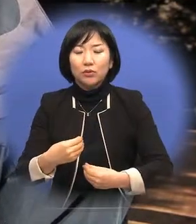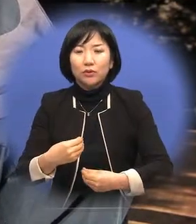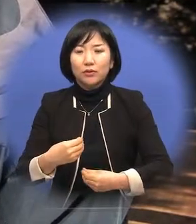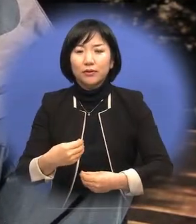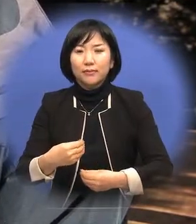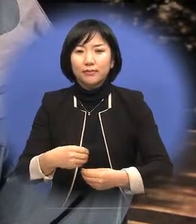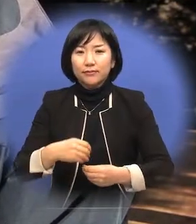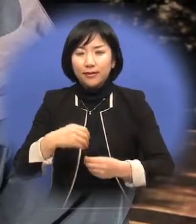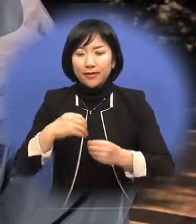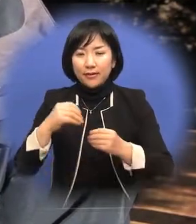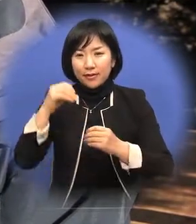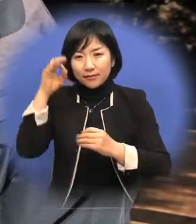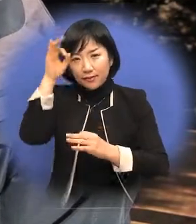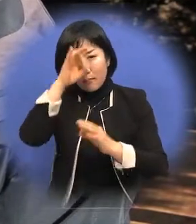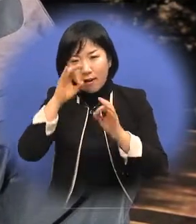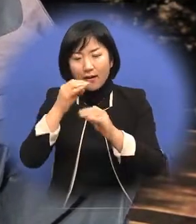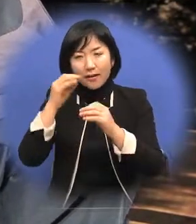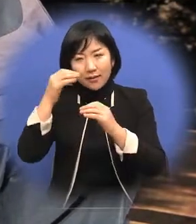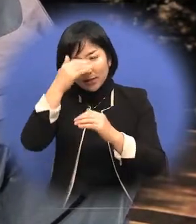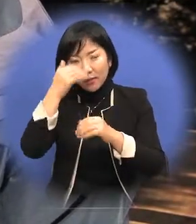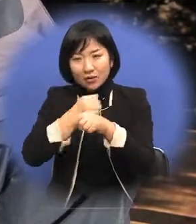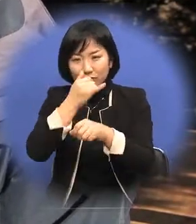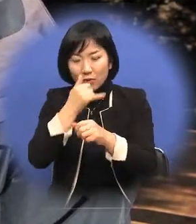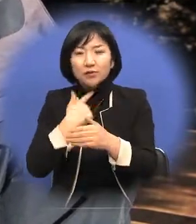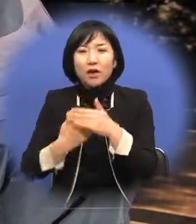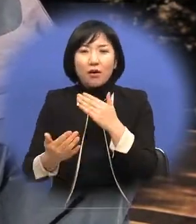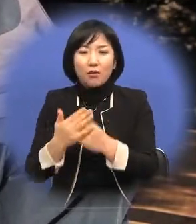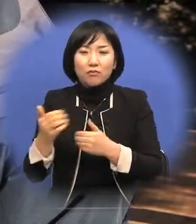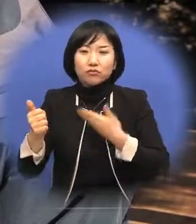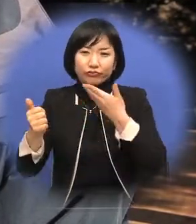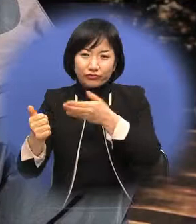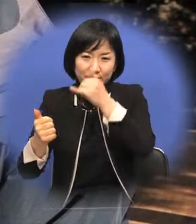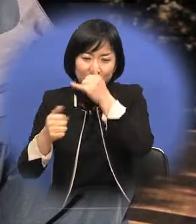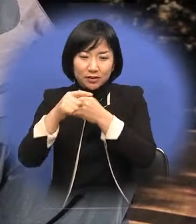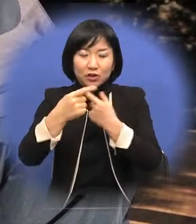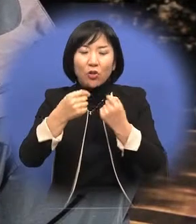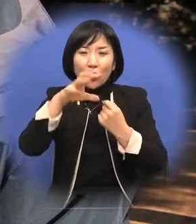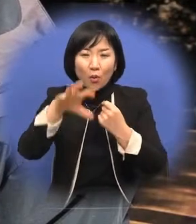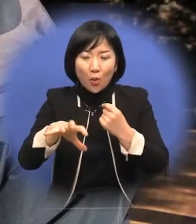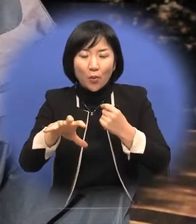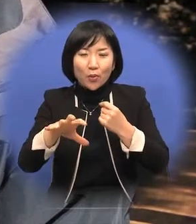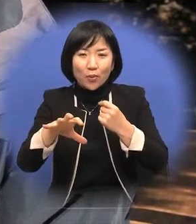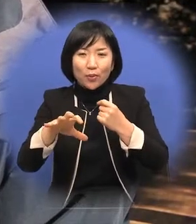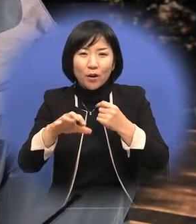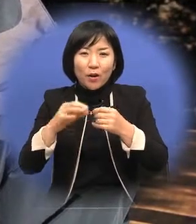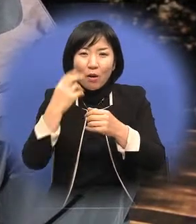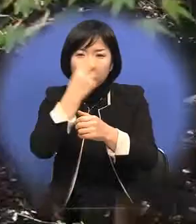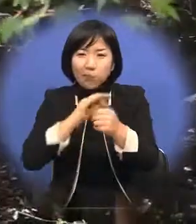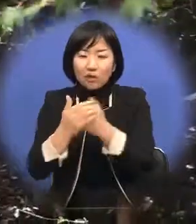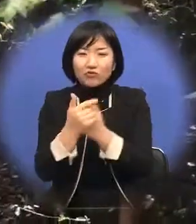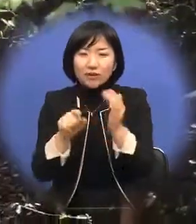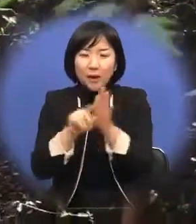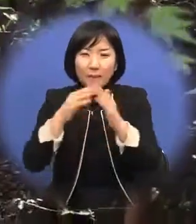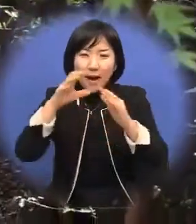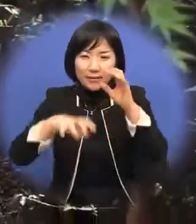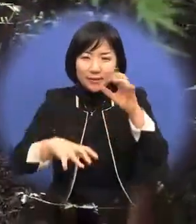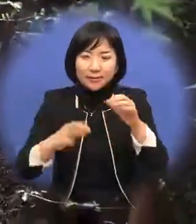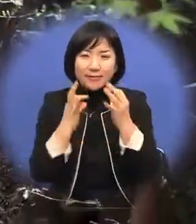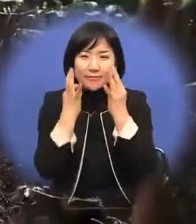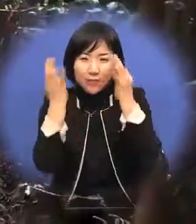탐방도 할 수 있고 체험도 할 수 있는 그런 곳으로 거듭나기 위해서 마을에서도